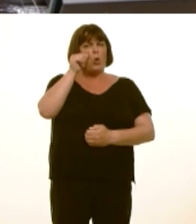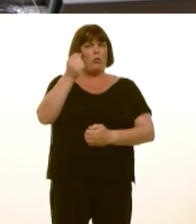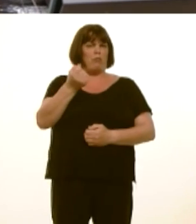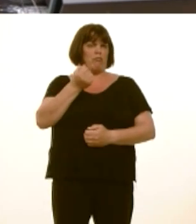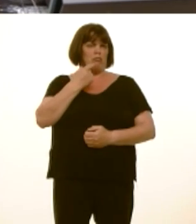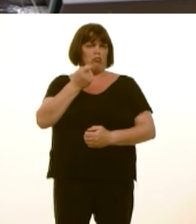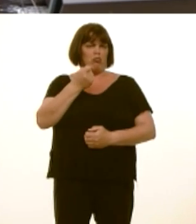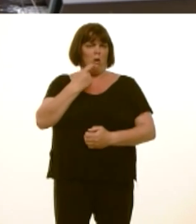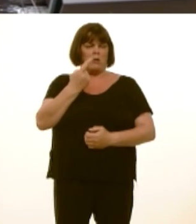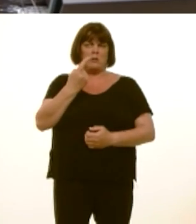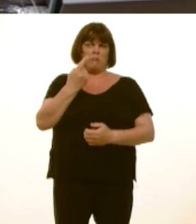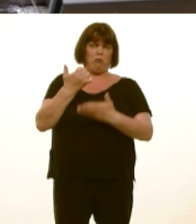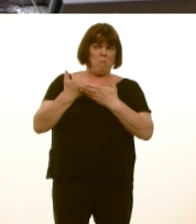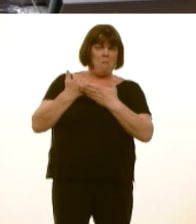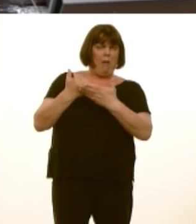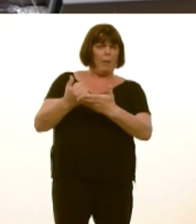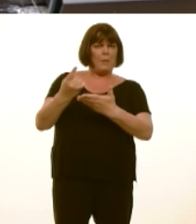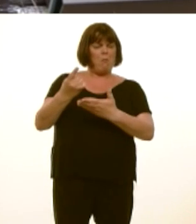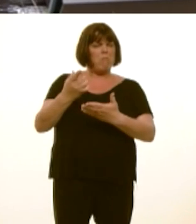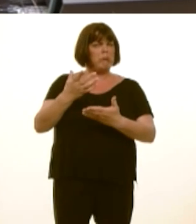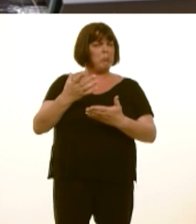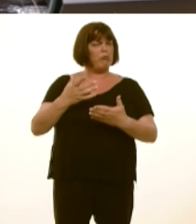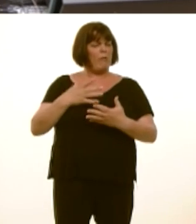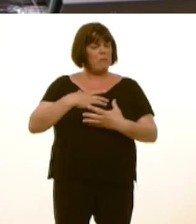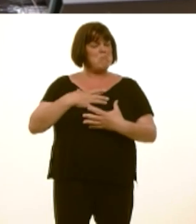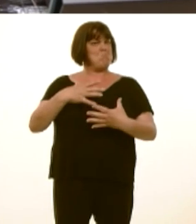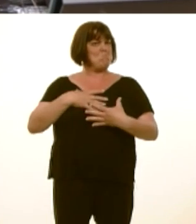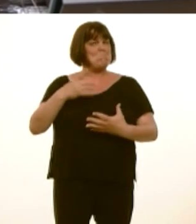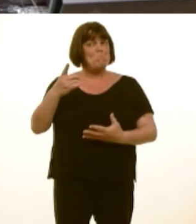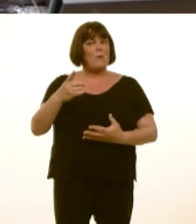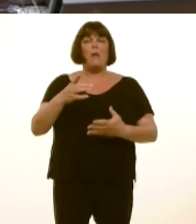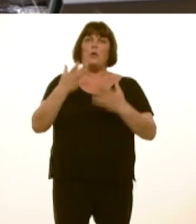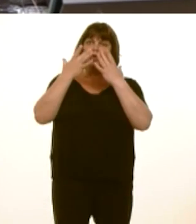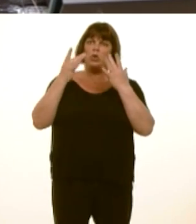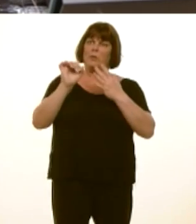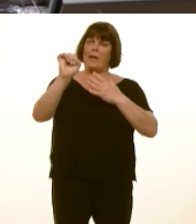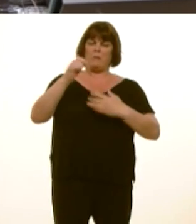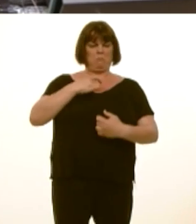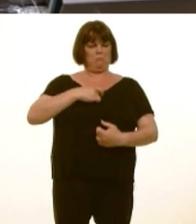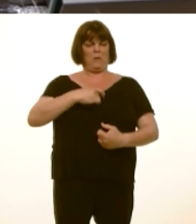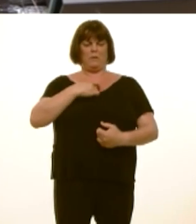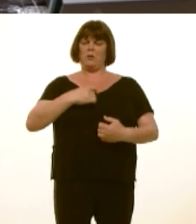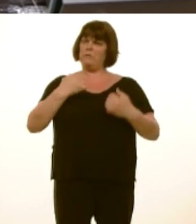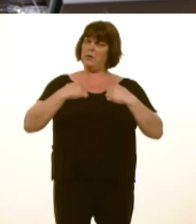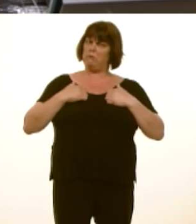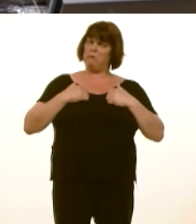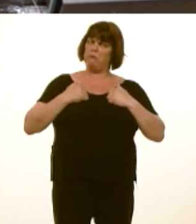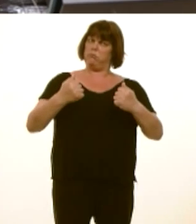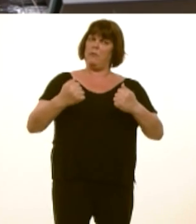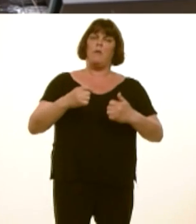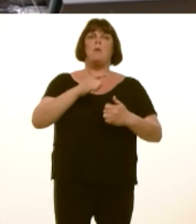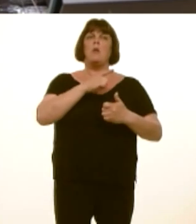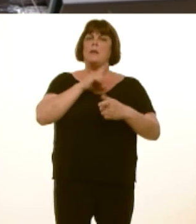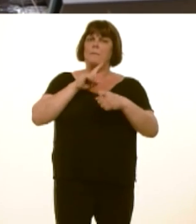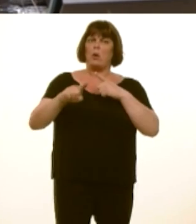groesawu. Mae hwnna'n dongos rhywbeth am ei gymeriad ei hefyd, byddwn ni'n gweud, o achos y ffaith bod wedi'i wneud yn dda. Gai